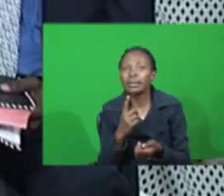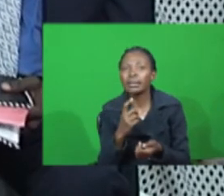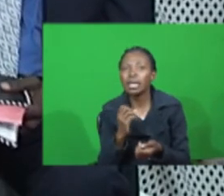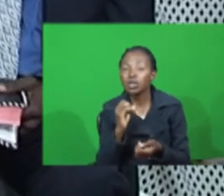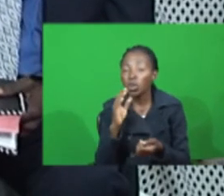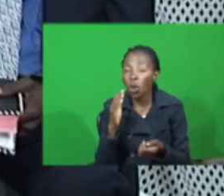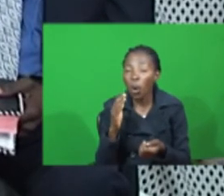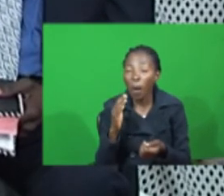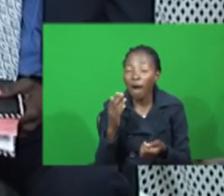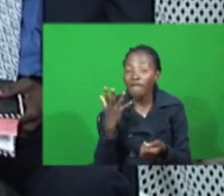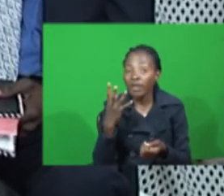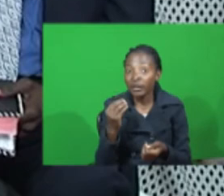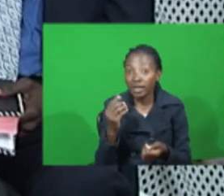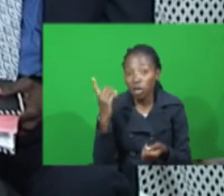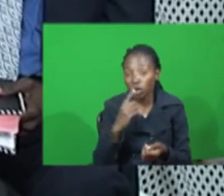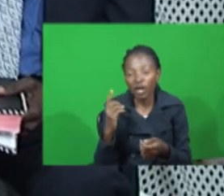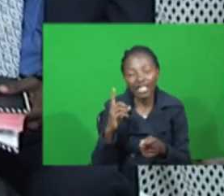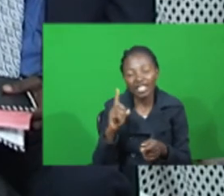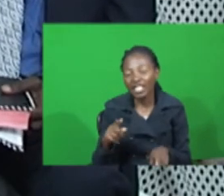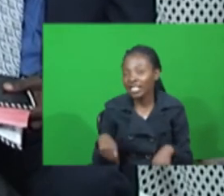kuti $50 yenge ichitongoenda